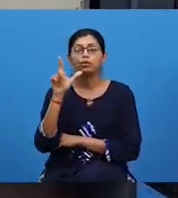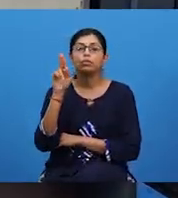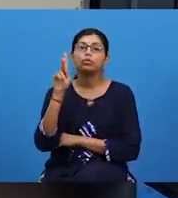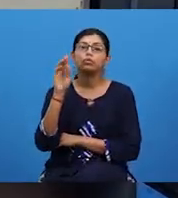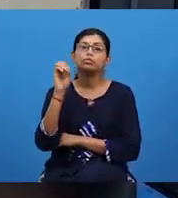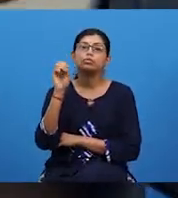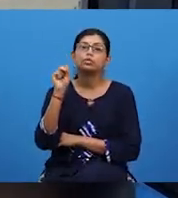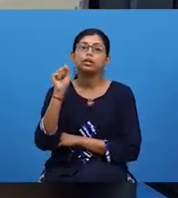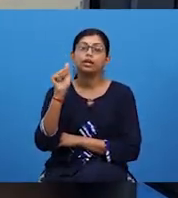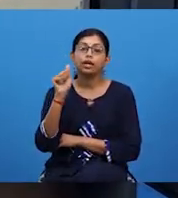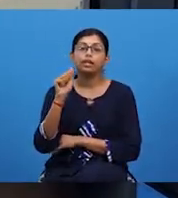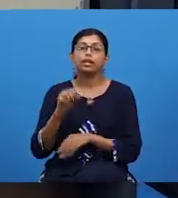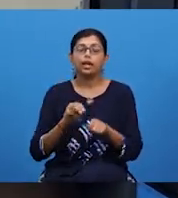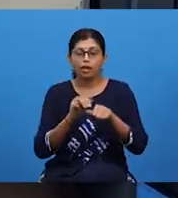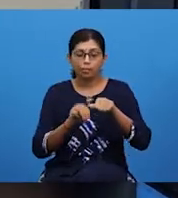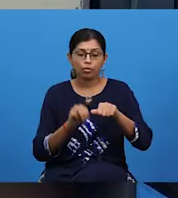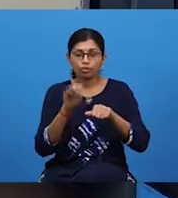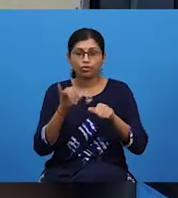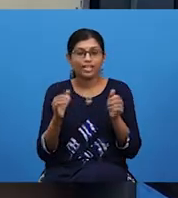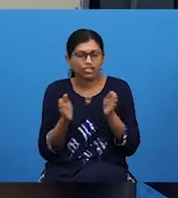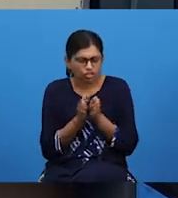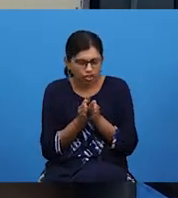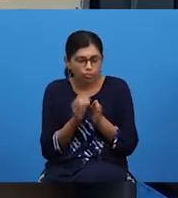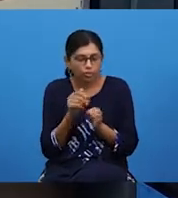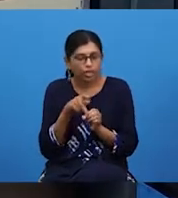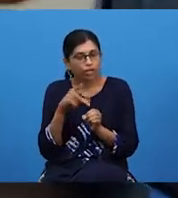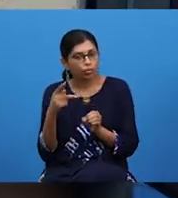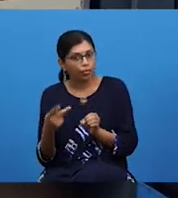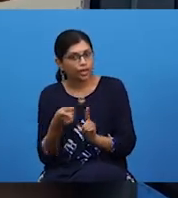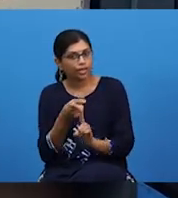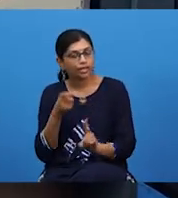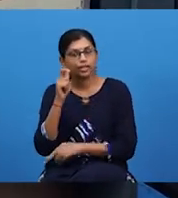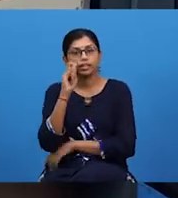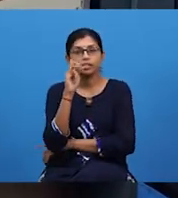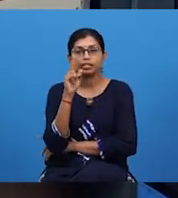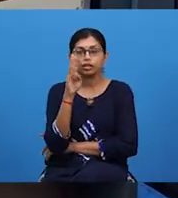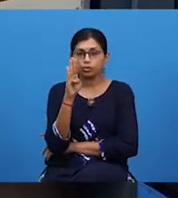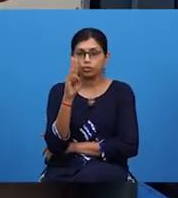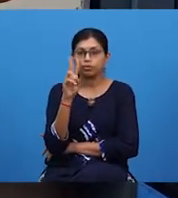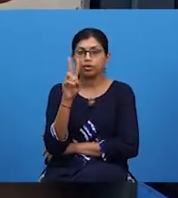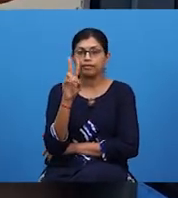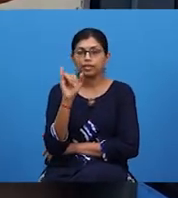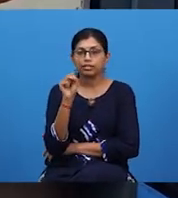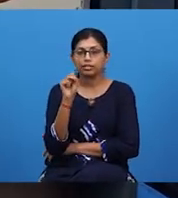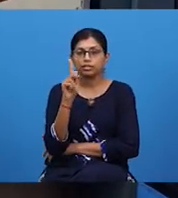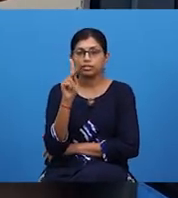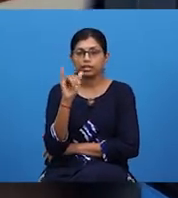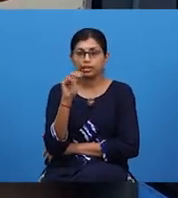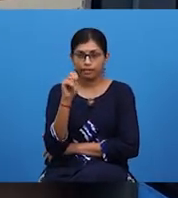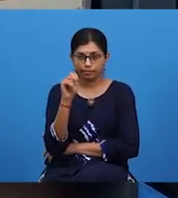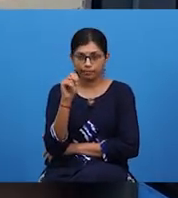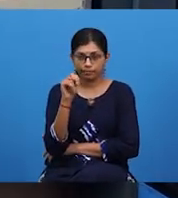ia boleh meresap keluar daripada tiub whisky. Manakala untuk larutan iodin, tiada terdapat kanji